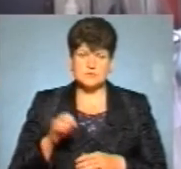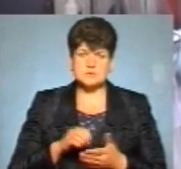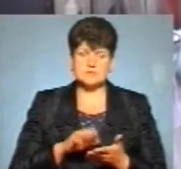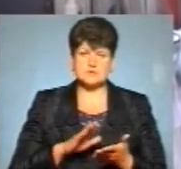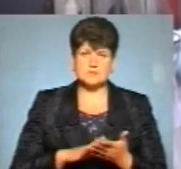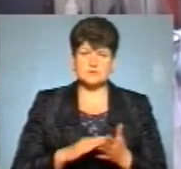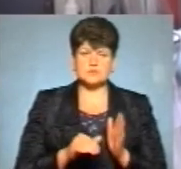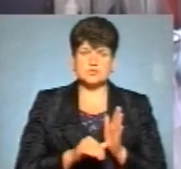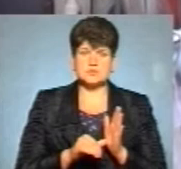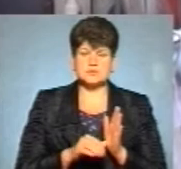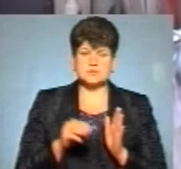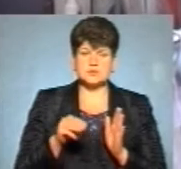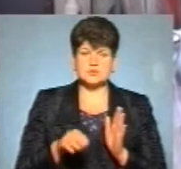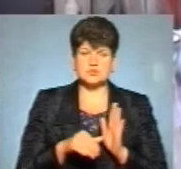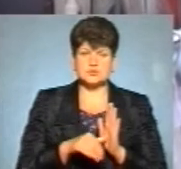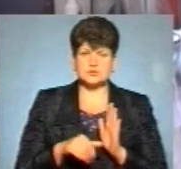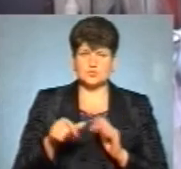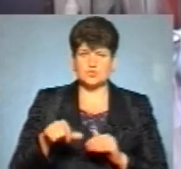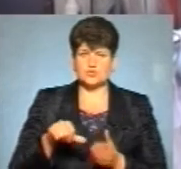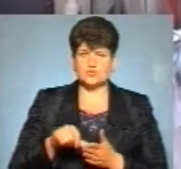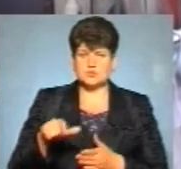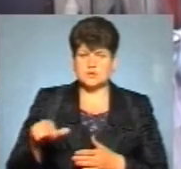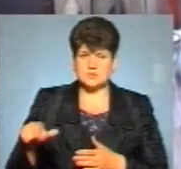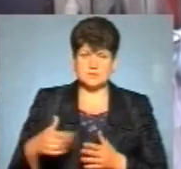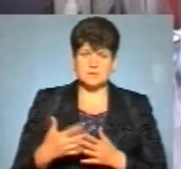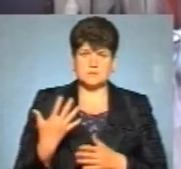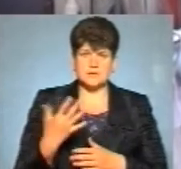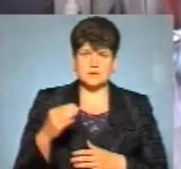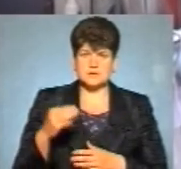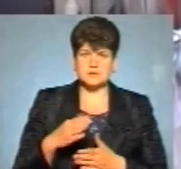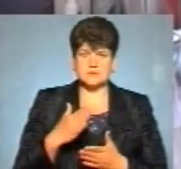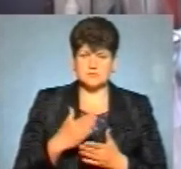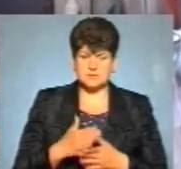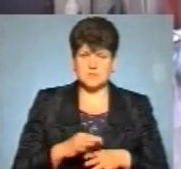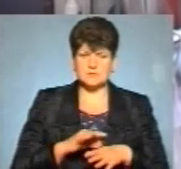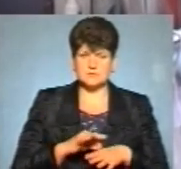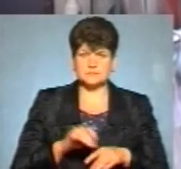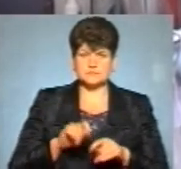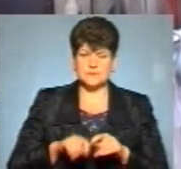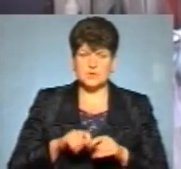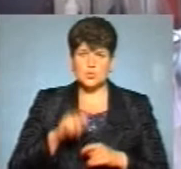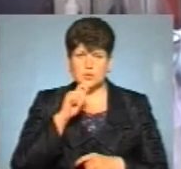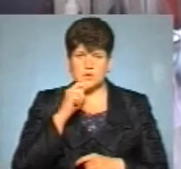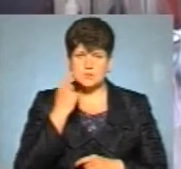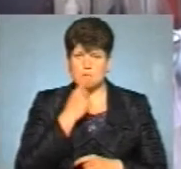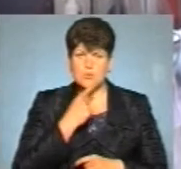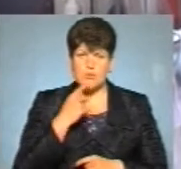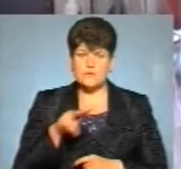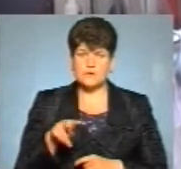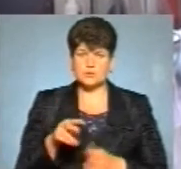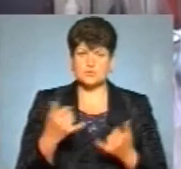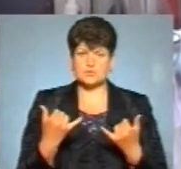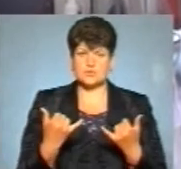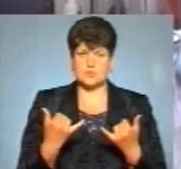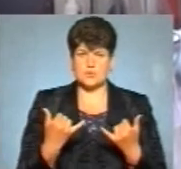понад 6600 учасників. І близько 5000 мали пройти тестування з української мови і літератури